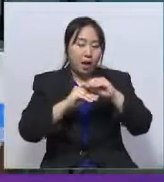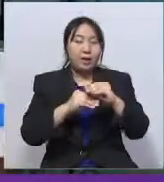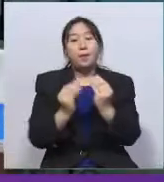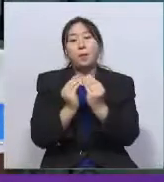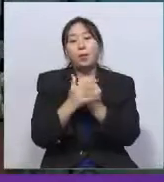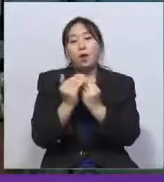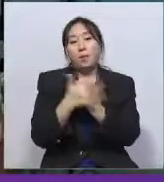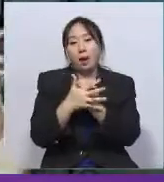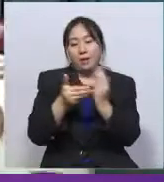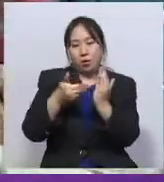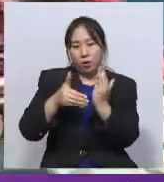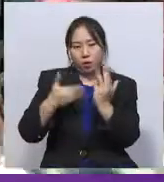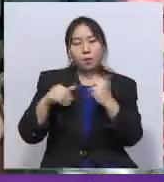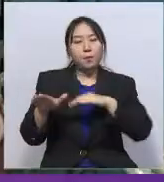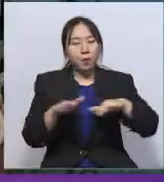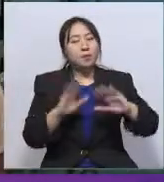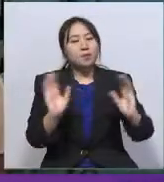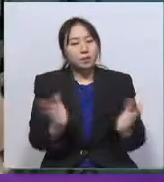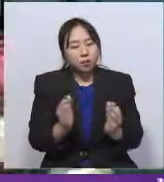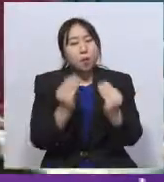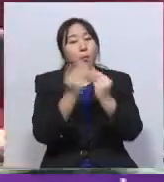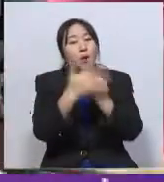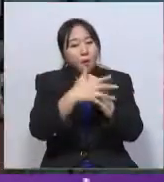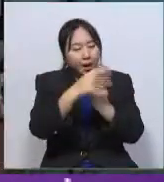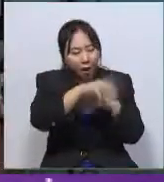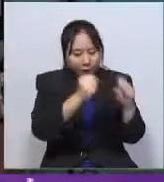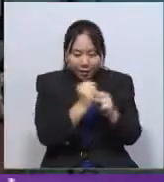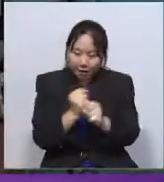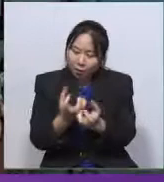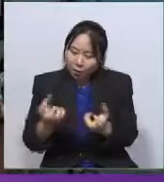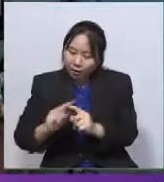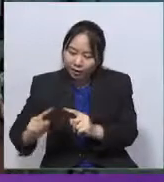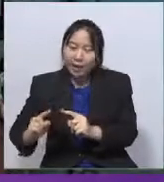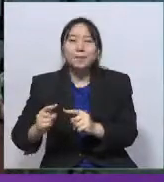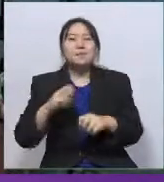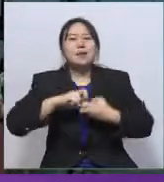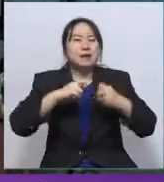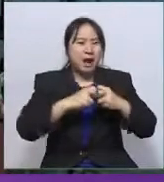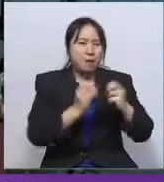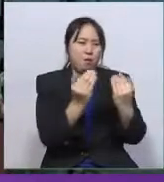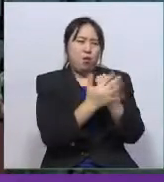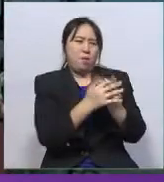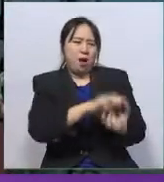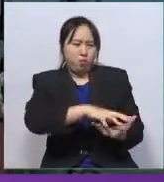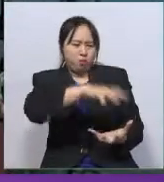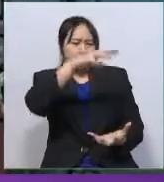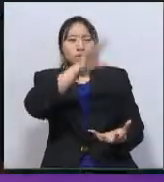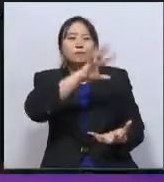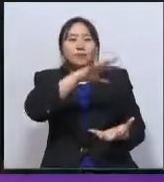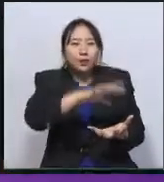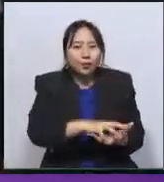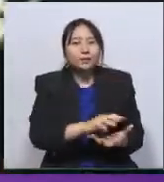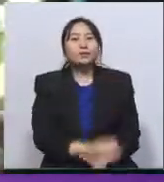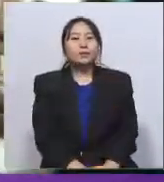คตะวันออกค่ะพร้อมสนับสนุนการแปรรูปผลไม้เพื่อลดปัญหาผลไม้ล้นตลาดค่ะ